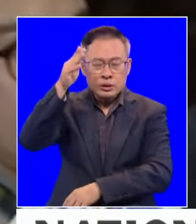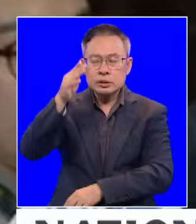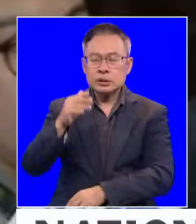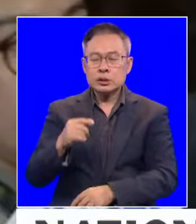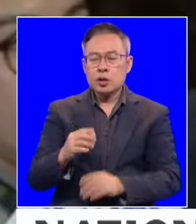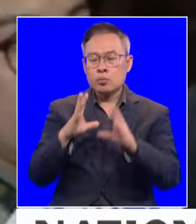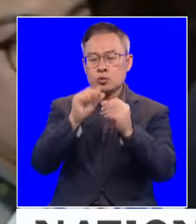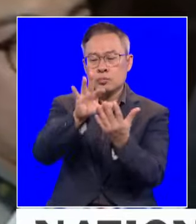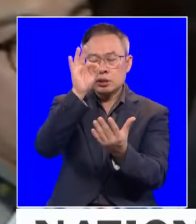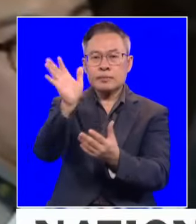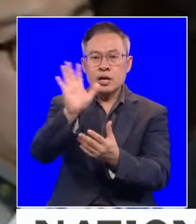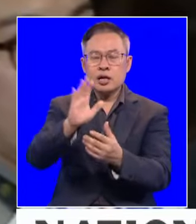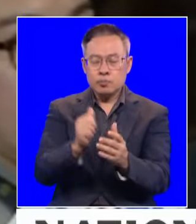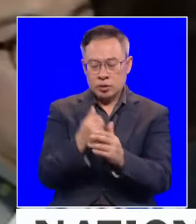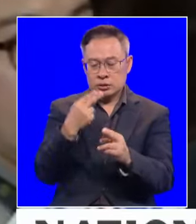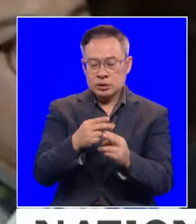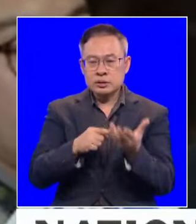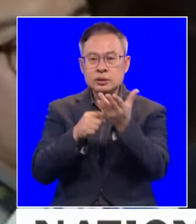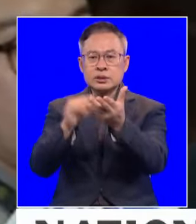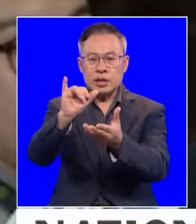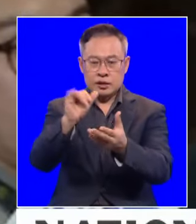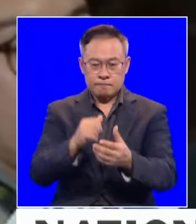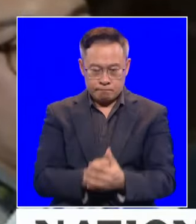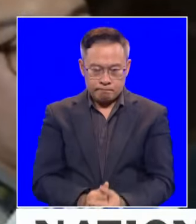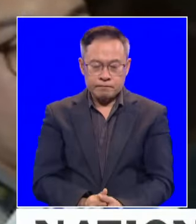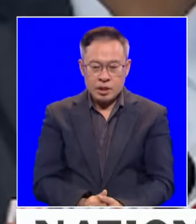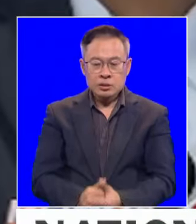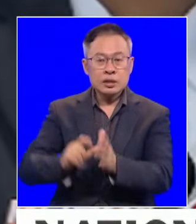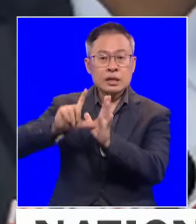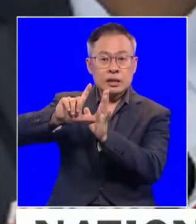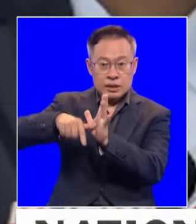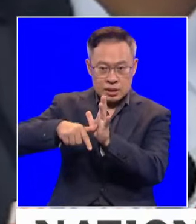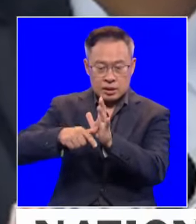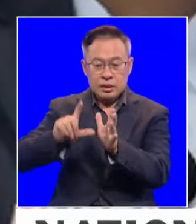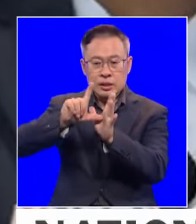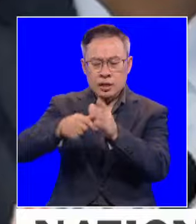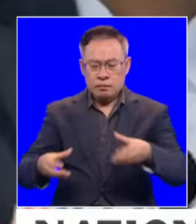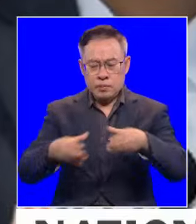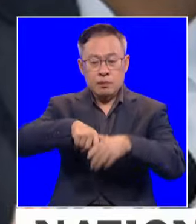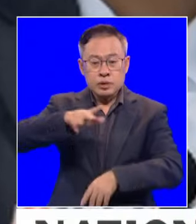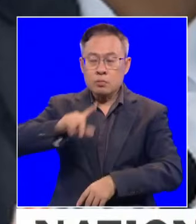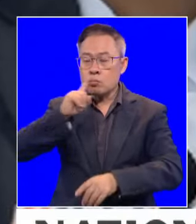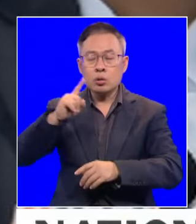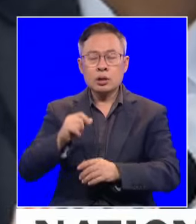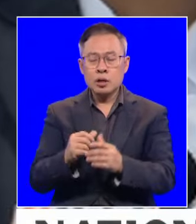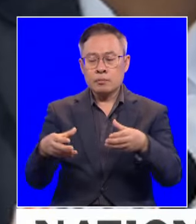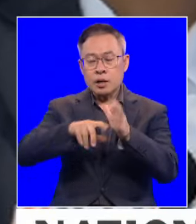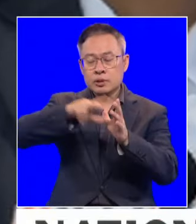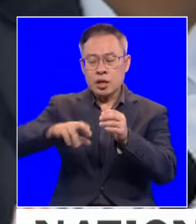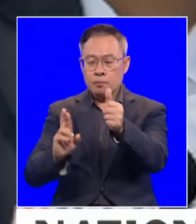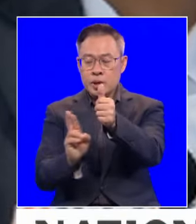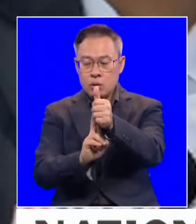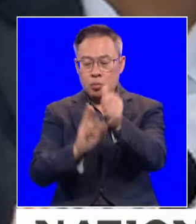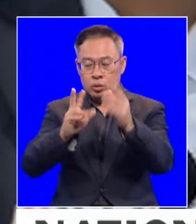ที่นายสรวงศ์เทียนทองเลขาธิการพรรคเพื่อไทยยืนยันพรรคเพื่อไทยพร้อมทำหน้าที่รองประธานสภาคนที่2ซึ่งนายพิเชษเชื้อเมืองพ